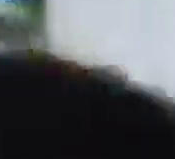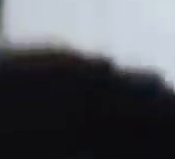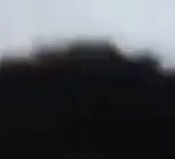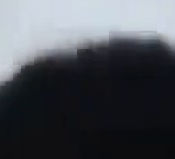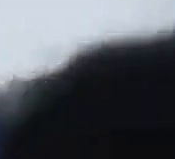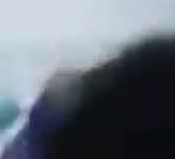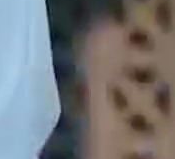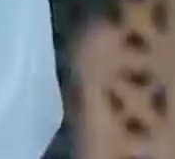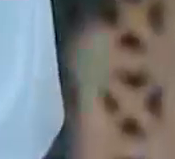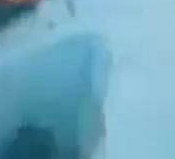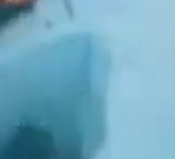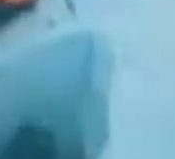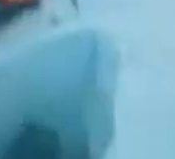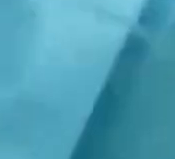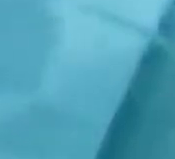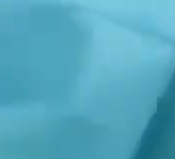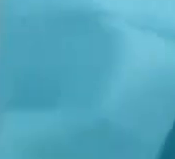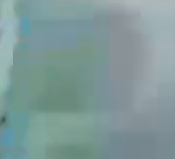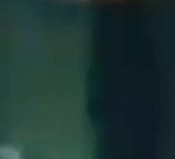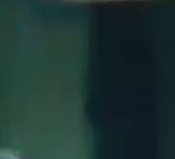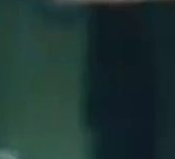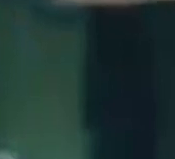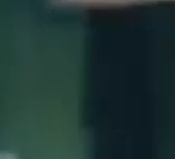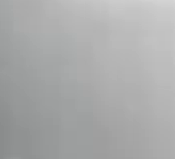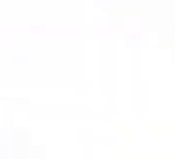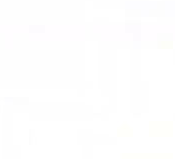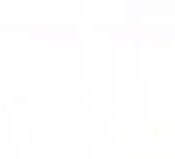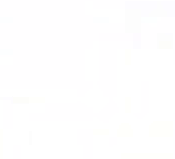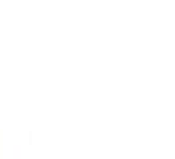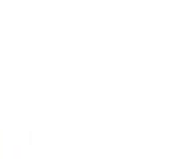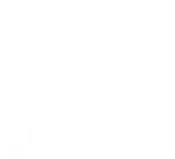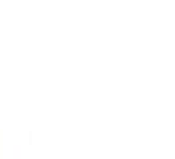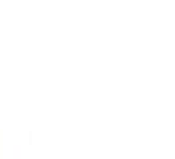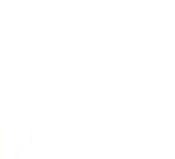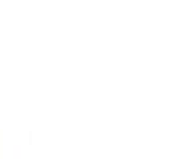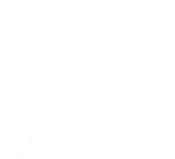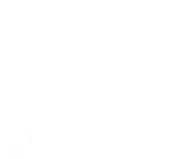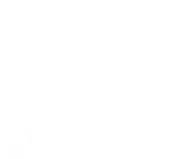Kita pasti bisa menghadapi pandemi ini, Indonesia pasti bisa.